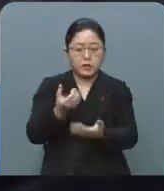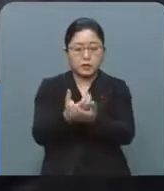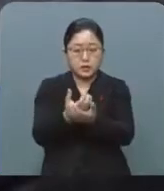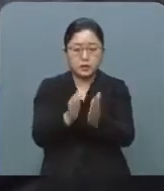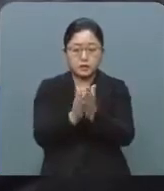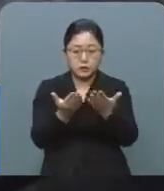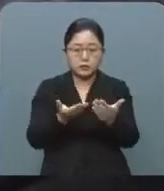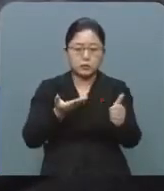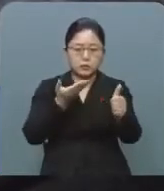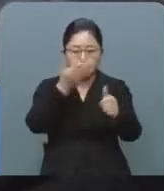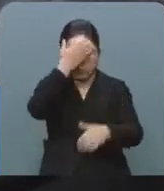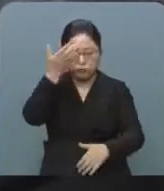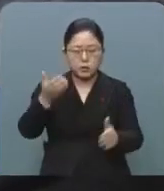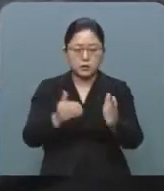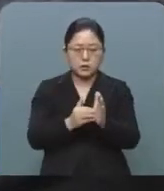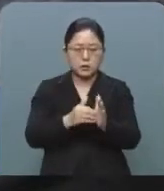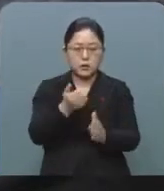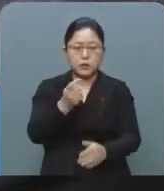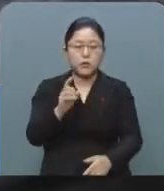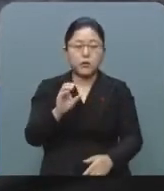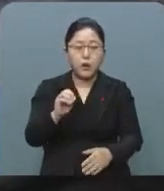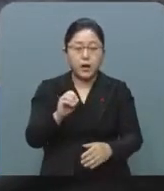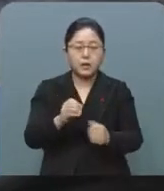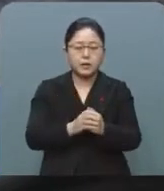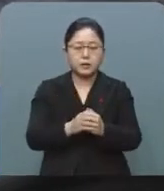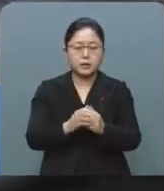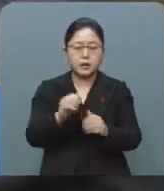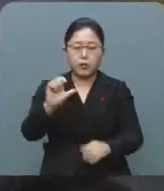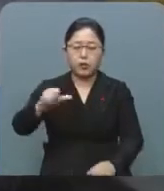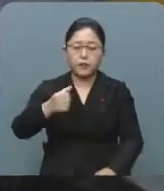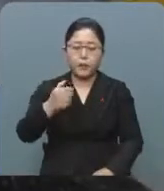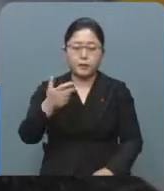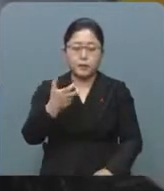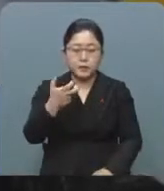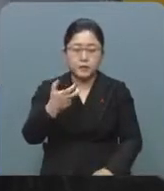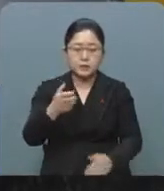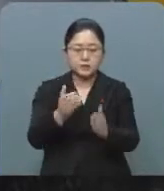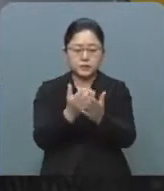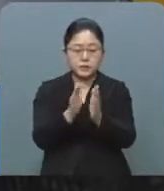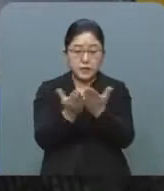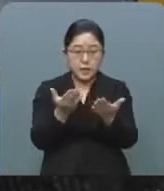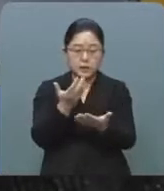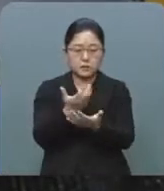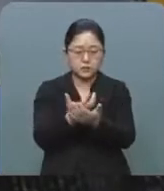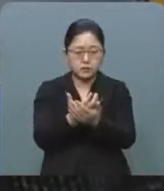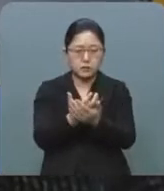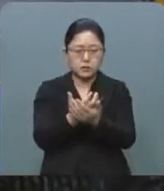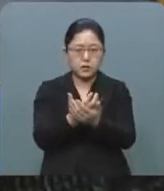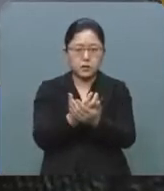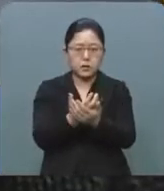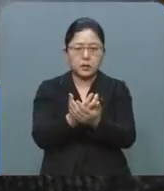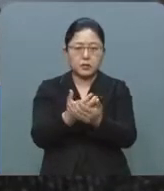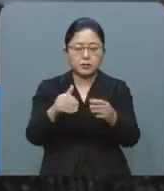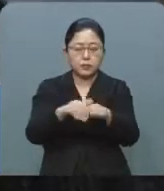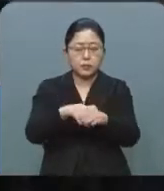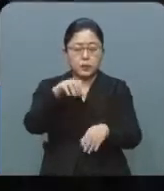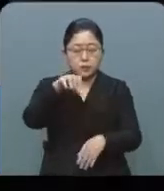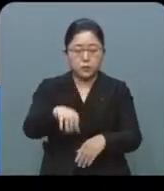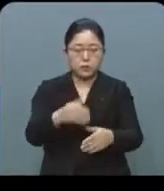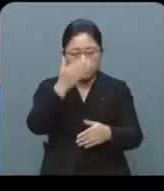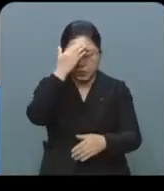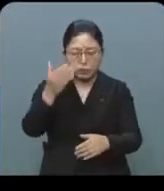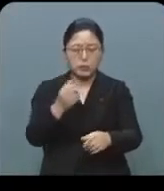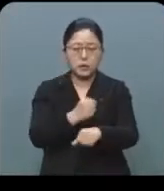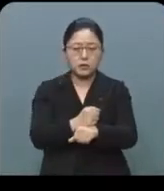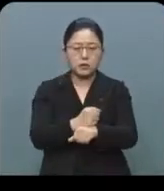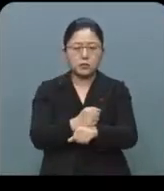기증했습니다. 해남군은 황지우 시인이 570여 점의 서적과 자료를 해남군 땅끝 순례문학관에 기증하기로 했으며